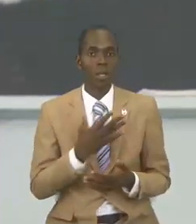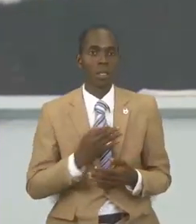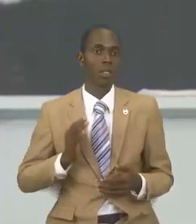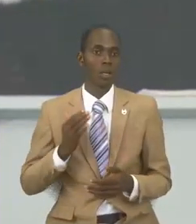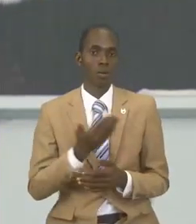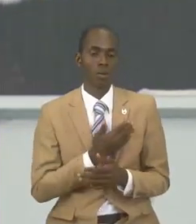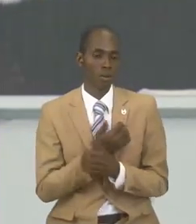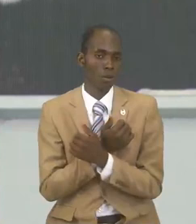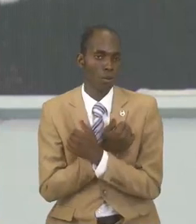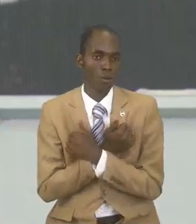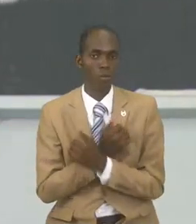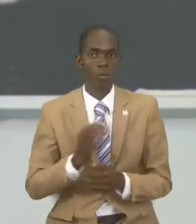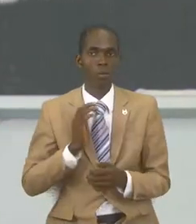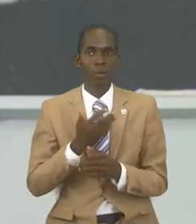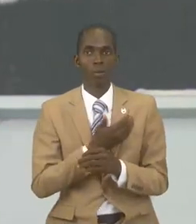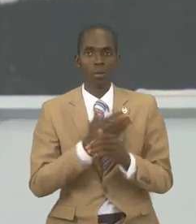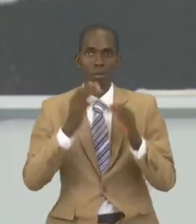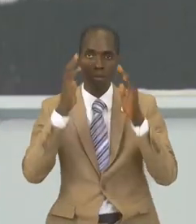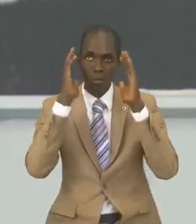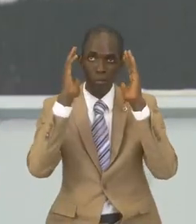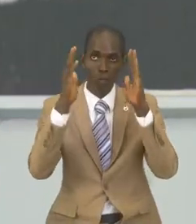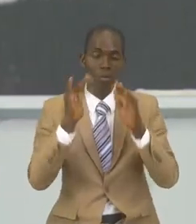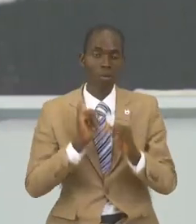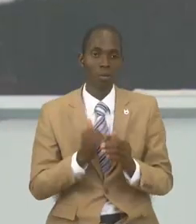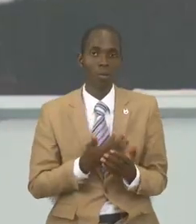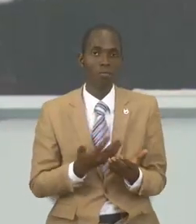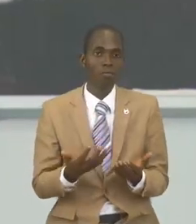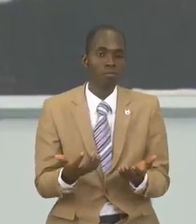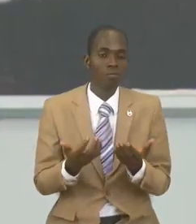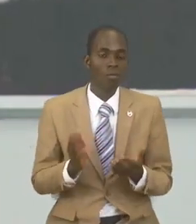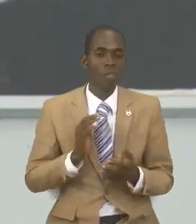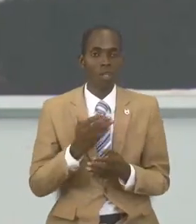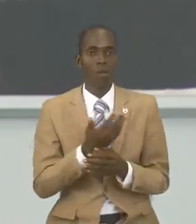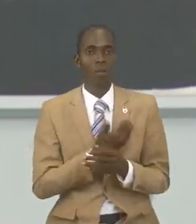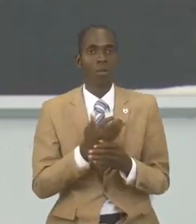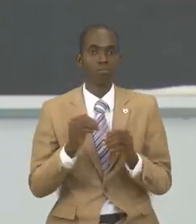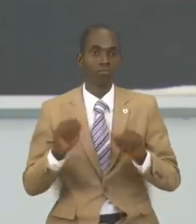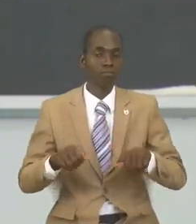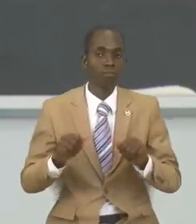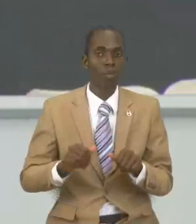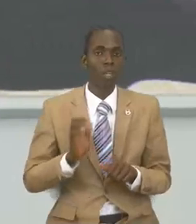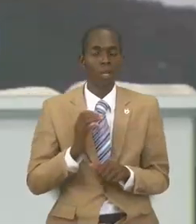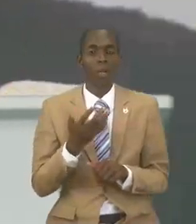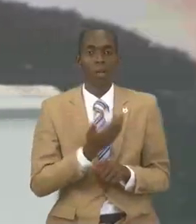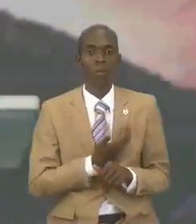notre affection, notre amour, notre désir, notre ambition,